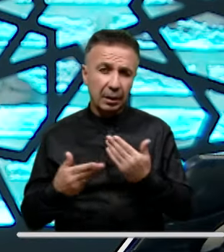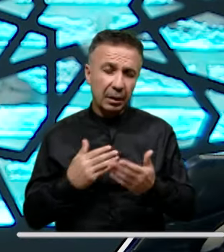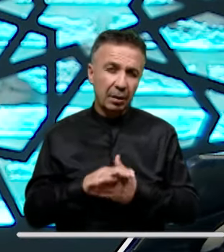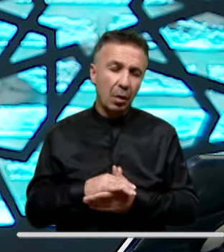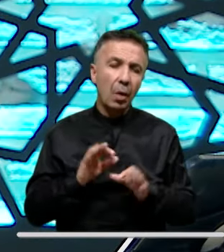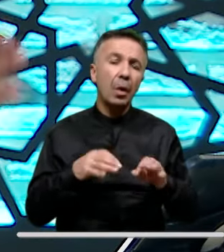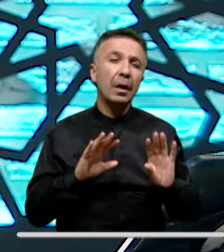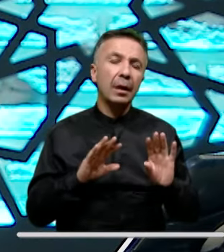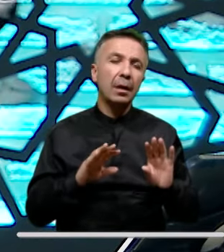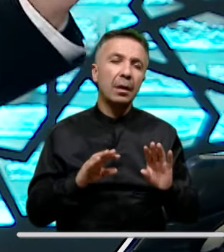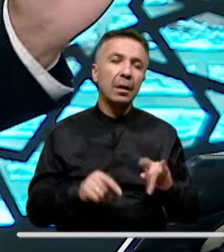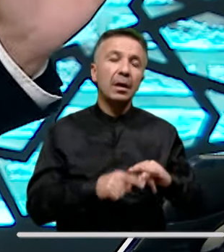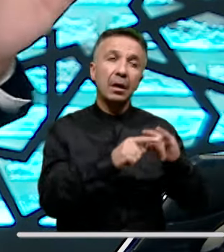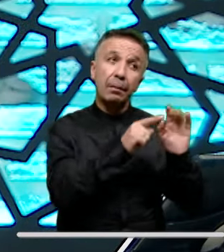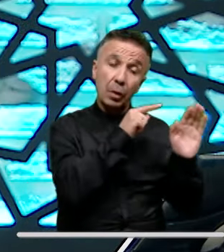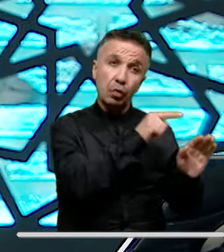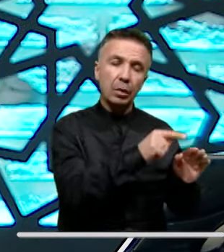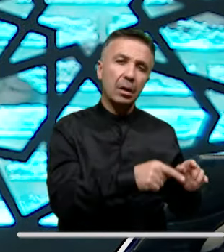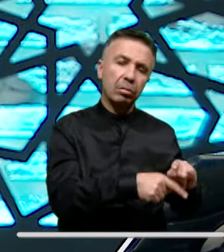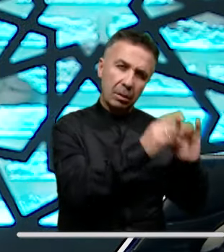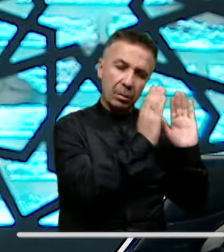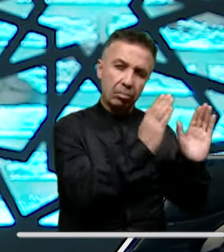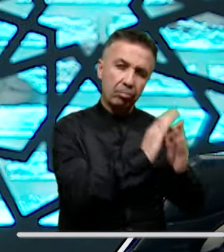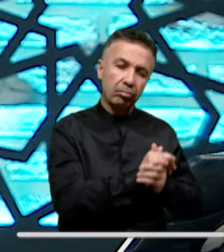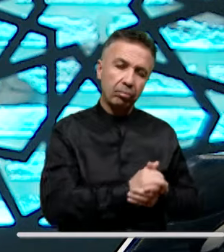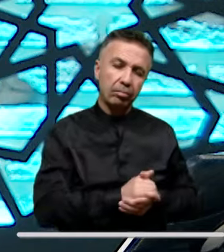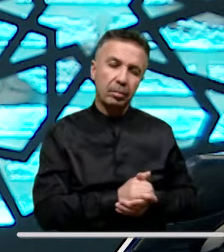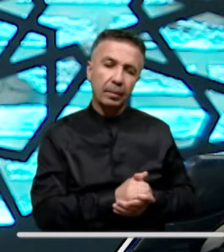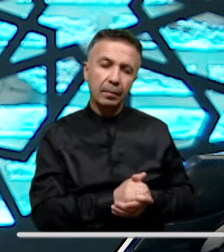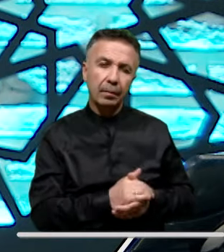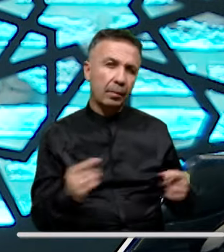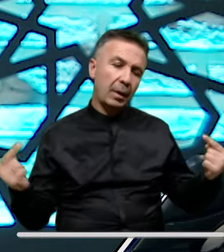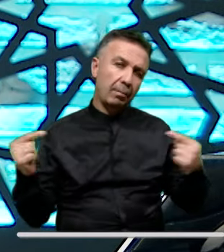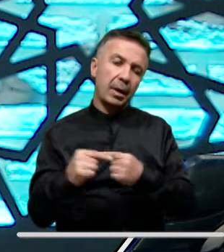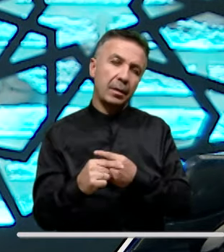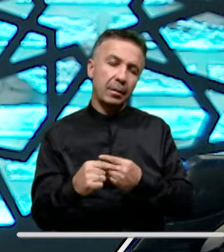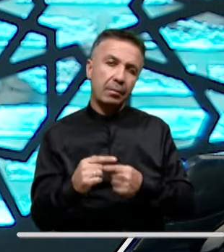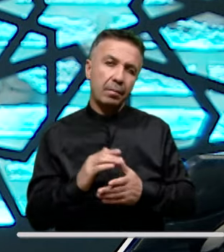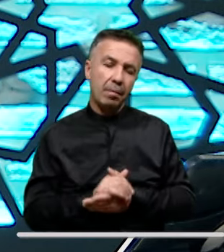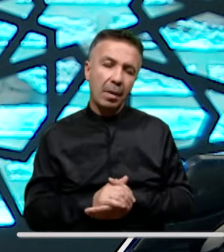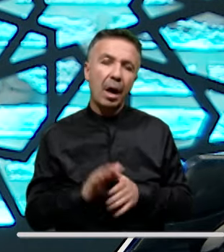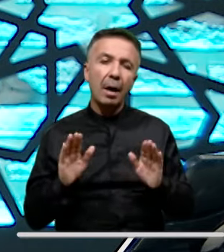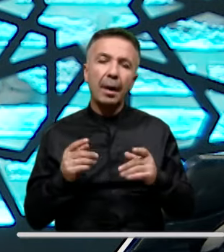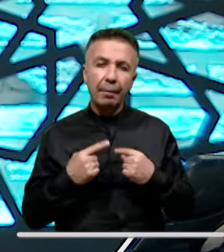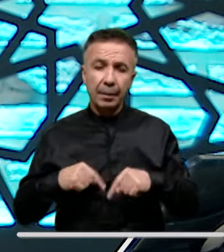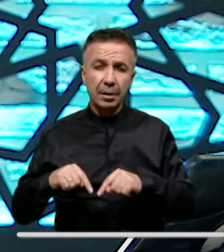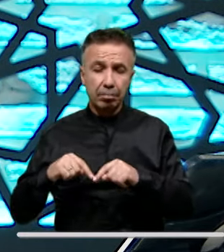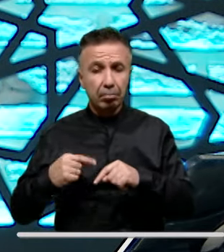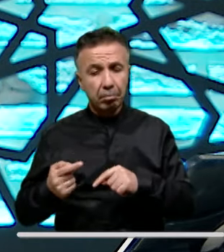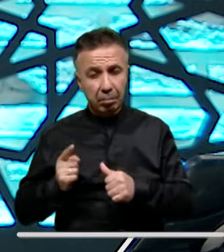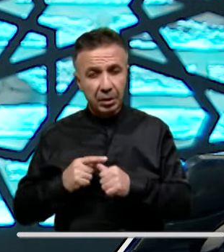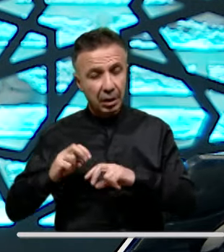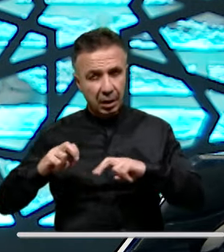ya öyle değil, bak kıble şu tarafaydı. Aynı Sadi Bey'de olduğu gibi tam ters istikam etmiş meğerse. Ama biz başta araştırdığımız